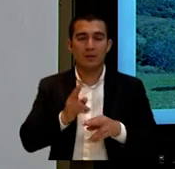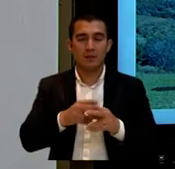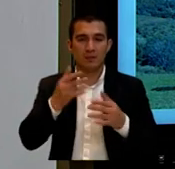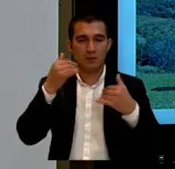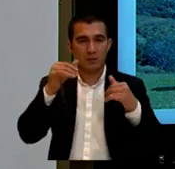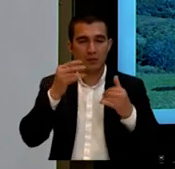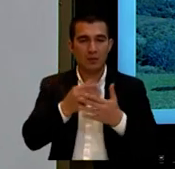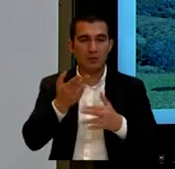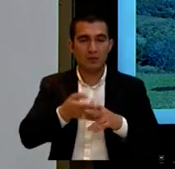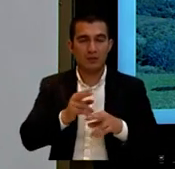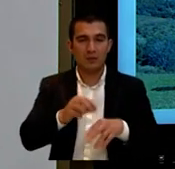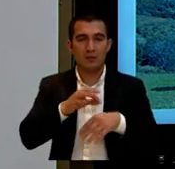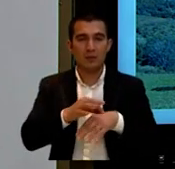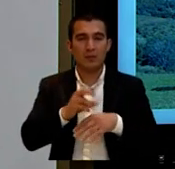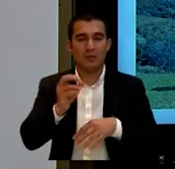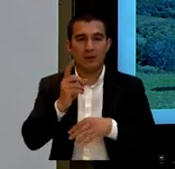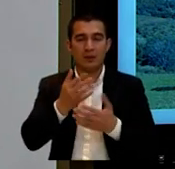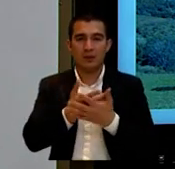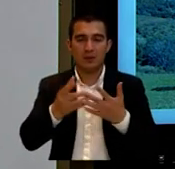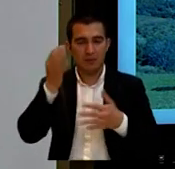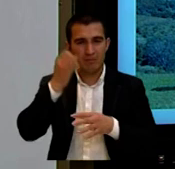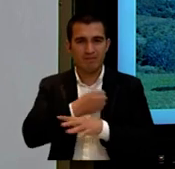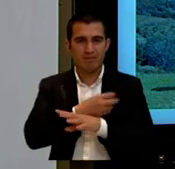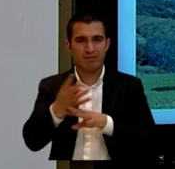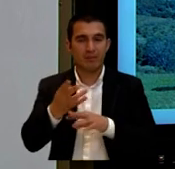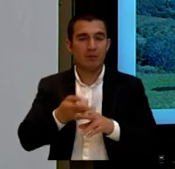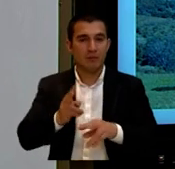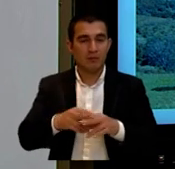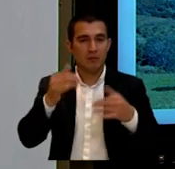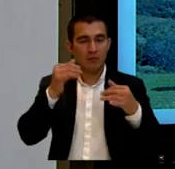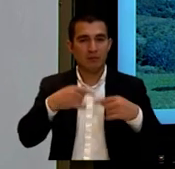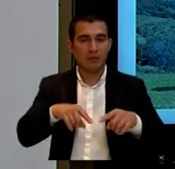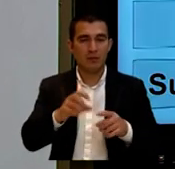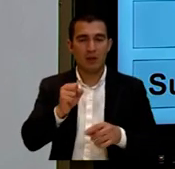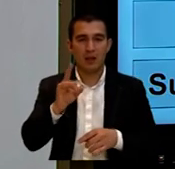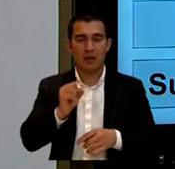bikeusachu.darменуша аромарфөз кезенетерен.idі